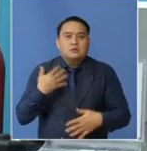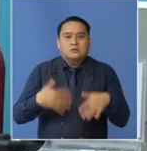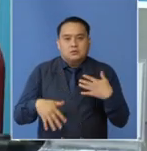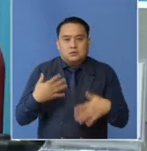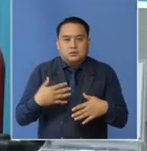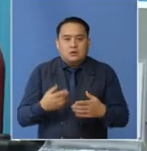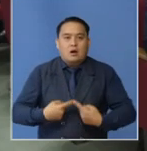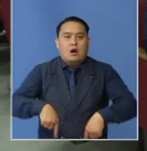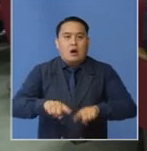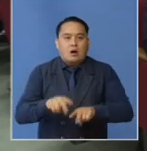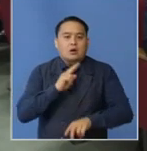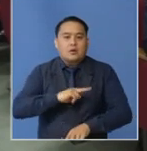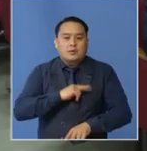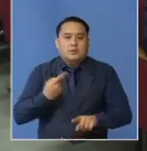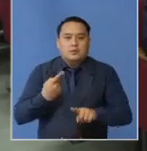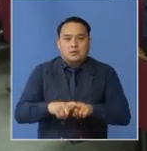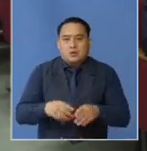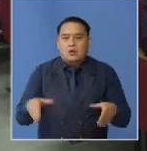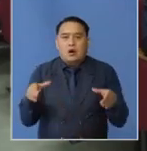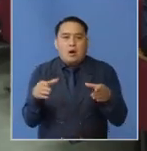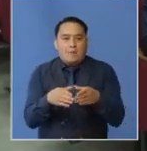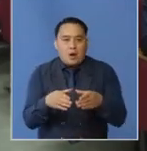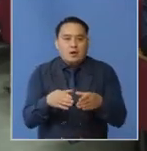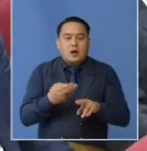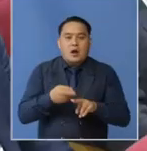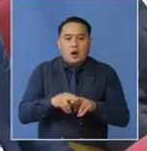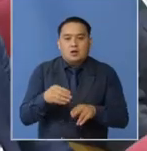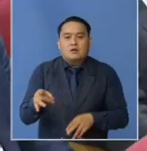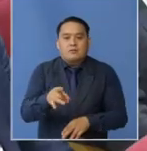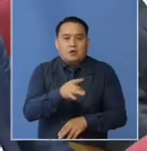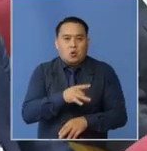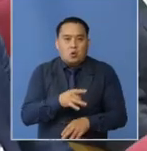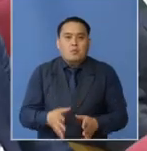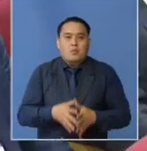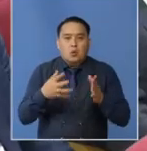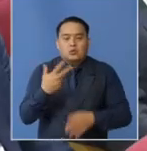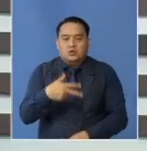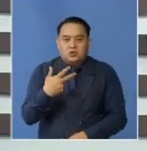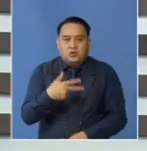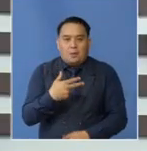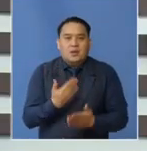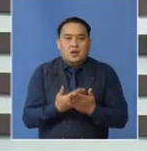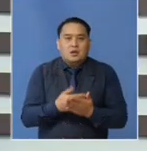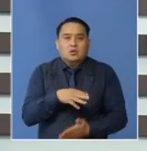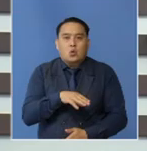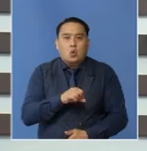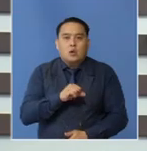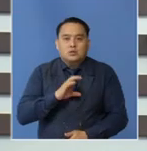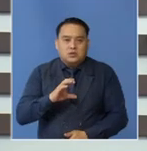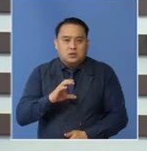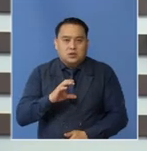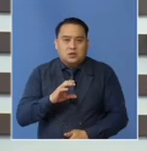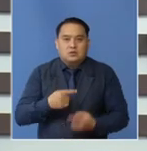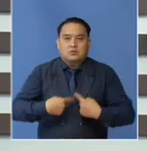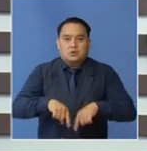и неорганизованная работа технадзорных компаний. К слову, их в регионе чуть больше 30. К примеру, ТУО УКС при